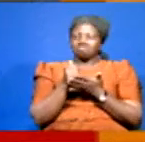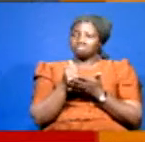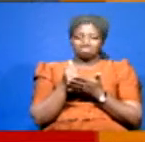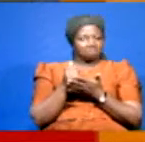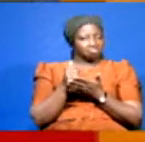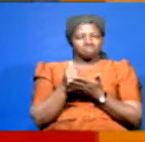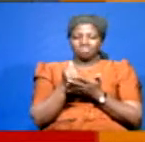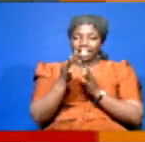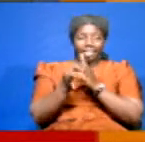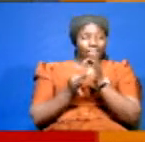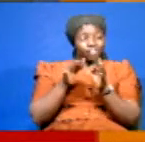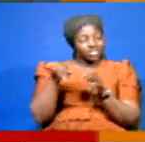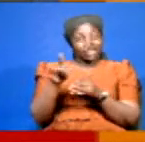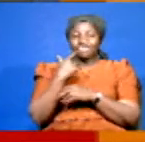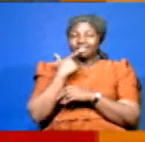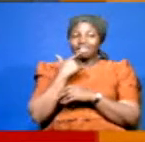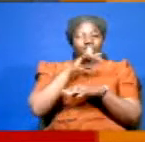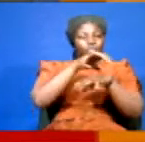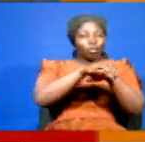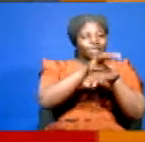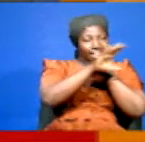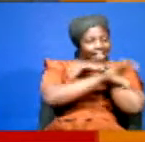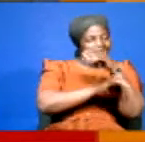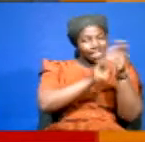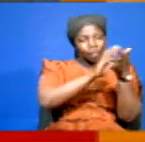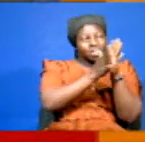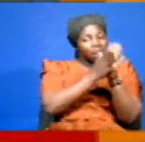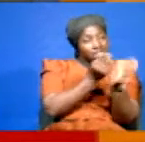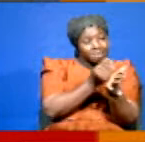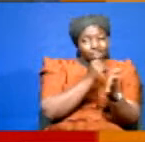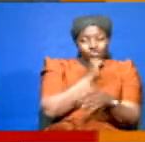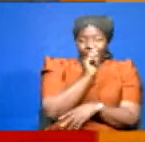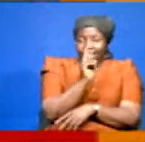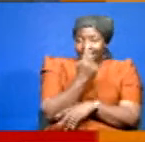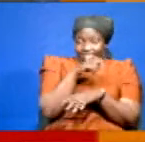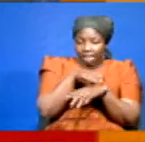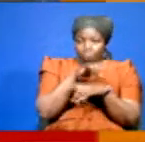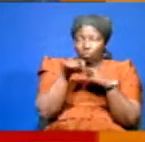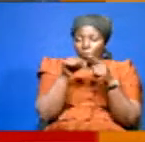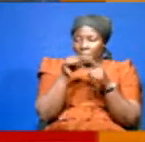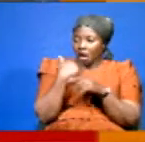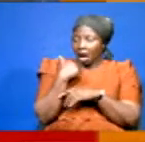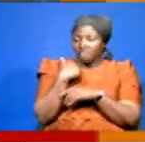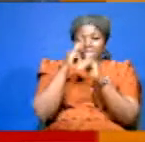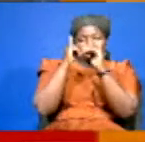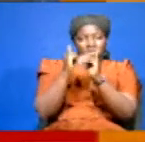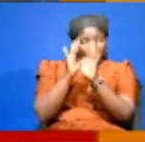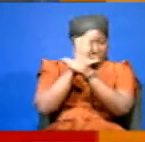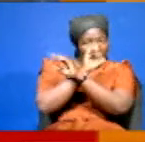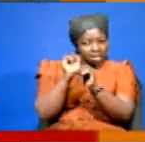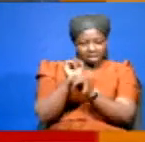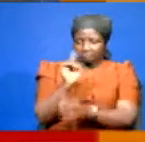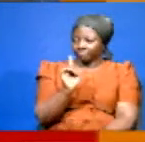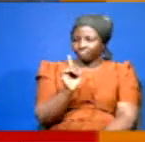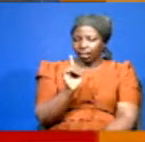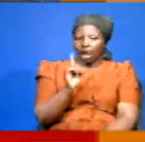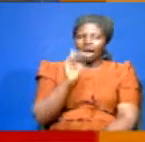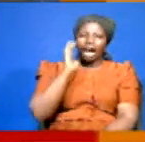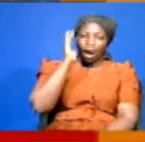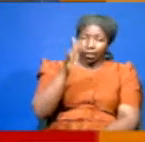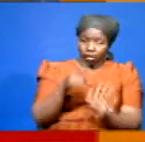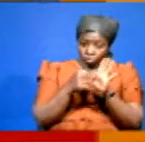ina pesa, si mara ya kwanza tumekuwa na rais mpya. Nitakurejesha katika miaka zilizopita,